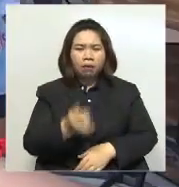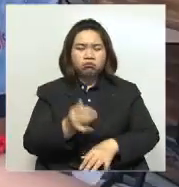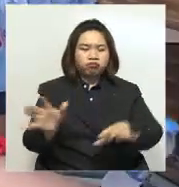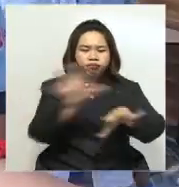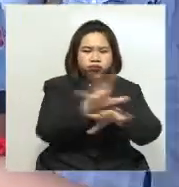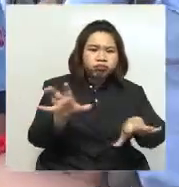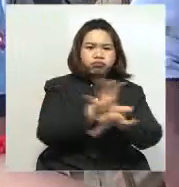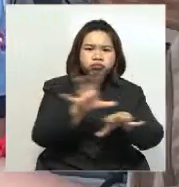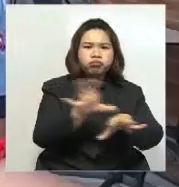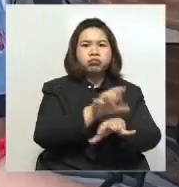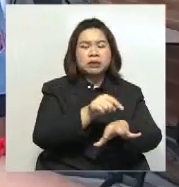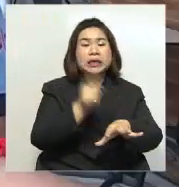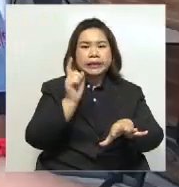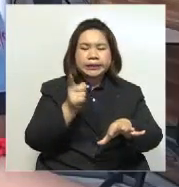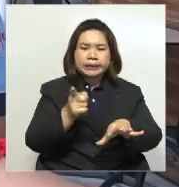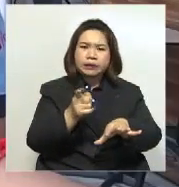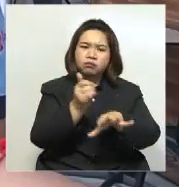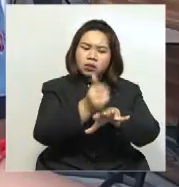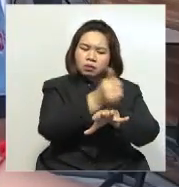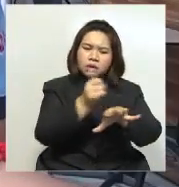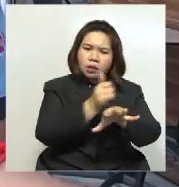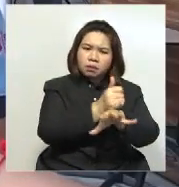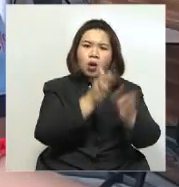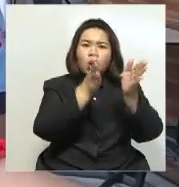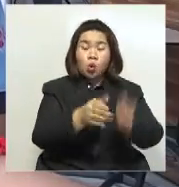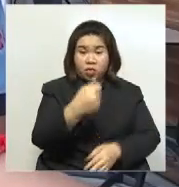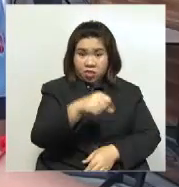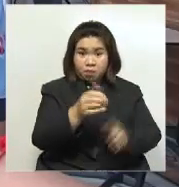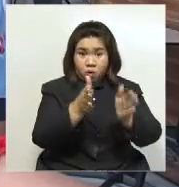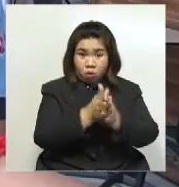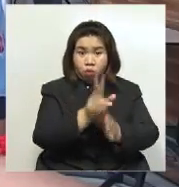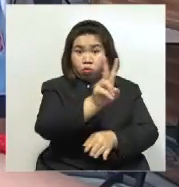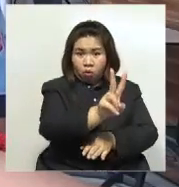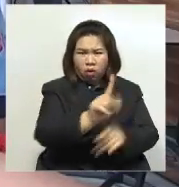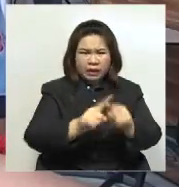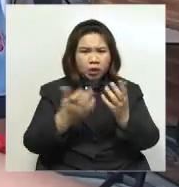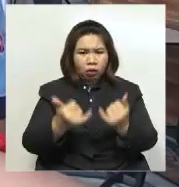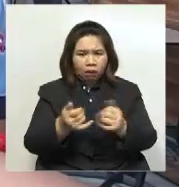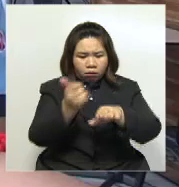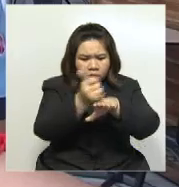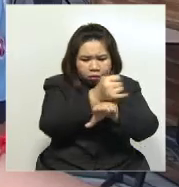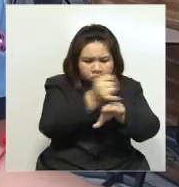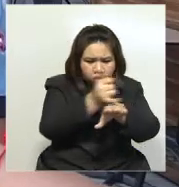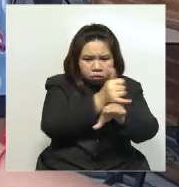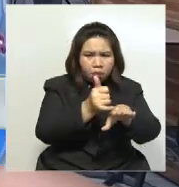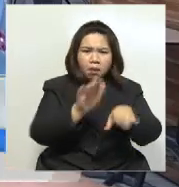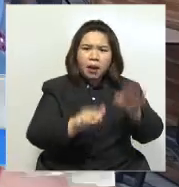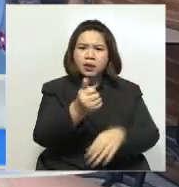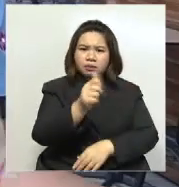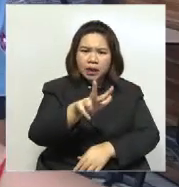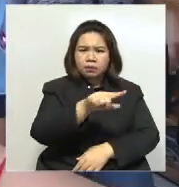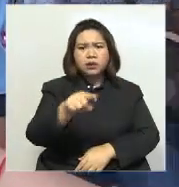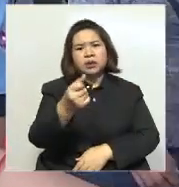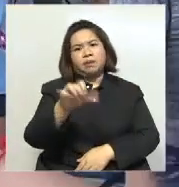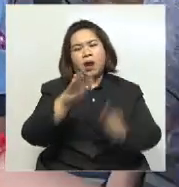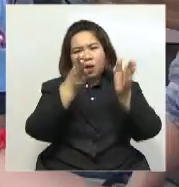เยอะกว่าเพราะปกตินี่จะนั่งประมาณ10คนรวมถึงคนหน้าด้วยนะหน้าตอนนี้มันนั่งประมาณ13หรือ15น่